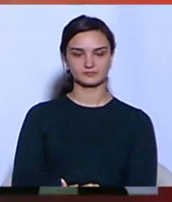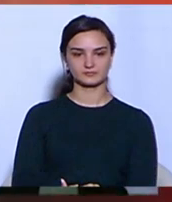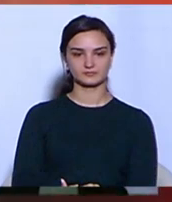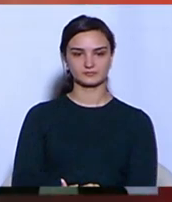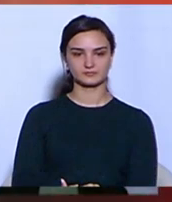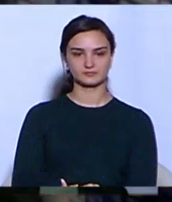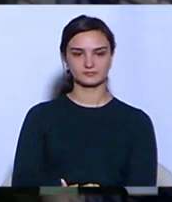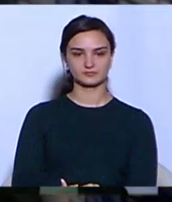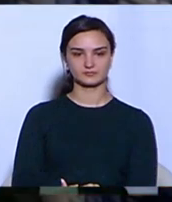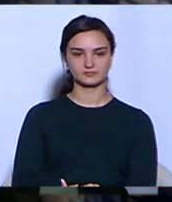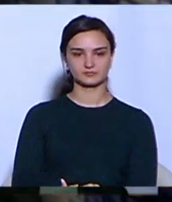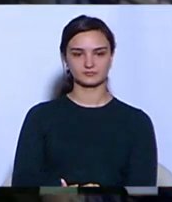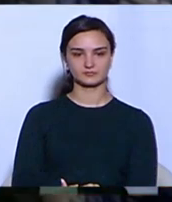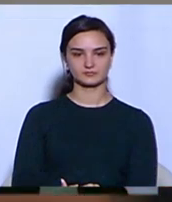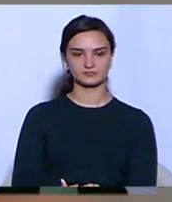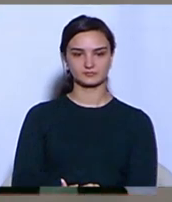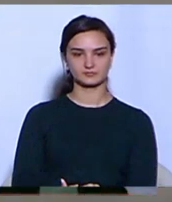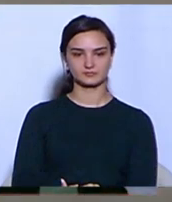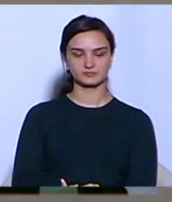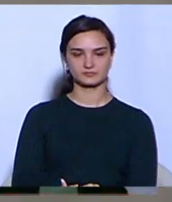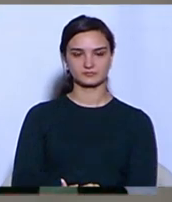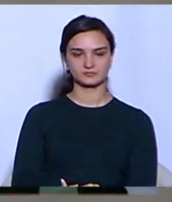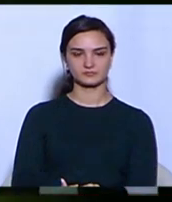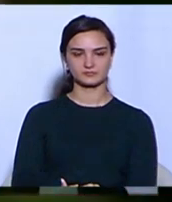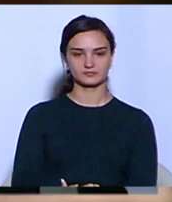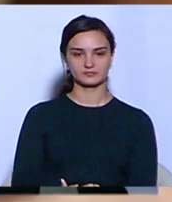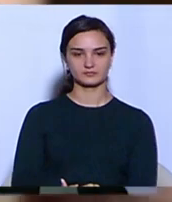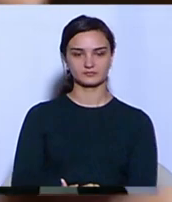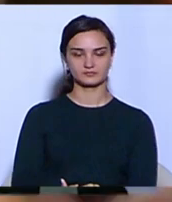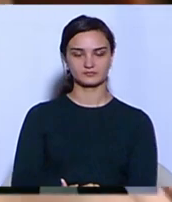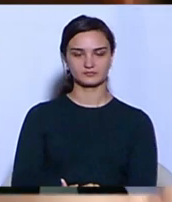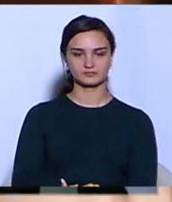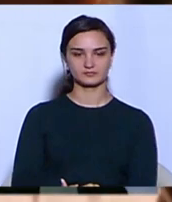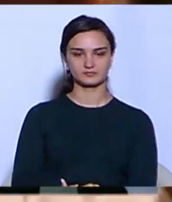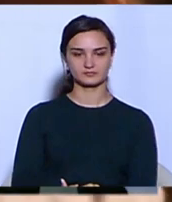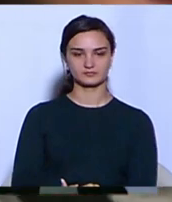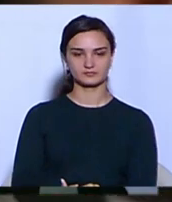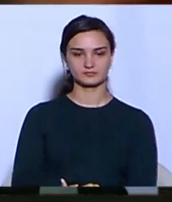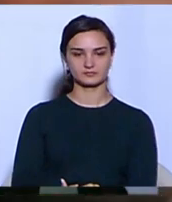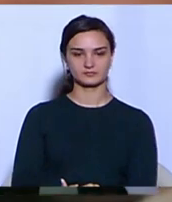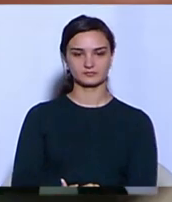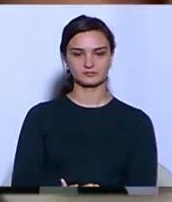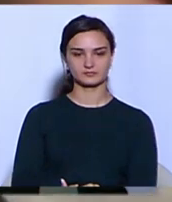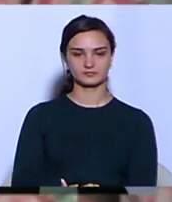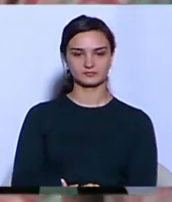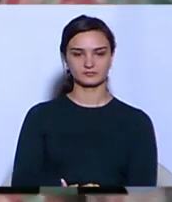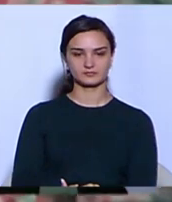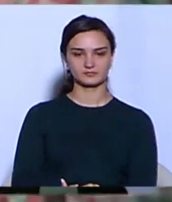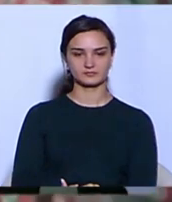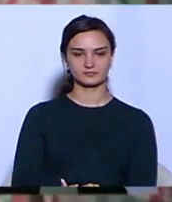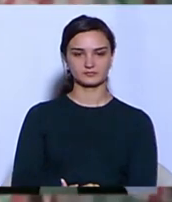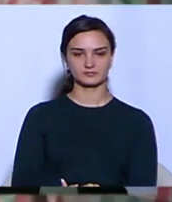Chemi shuli samqaros garashe sva adamiani vikneba. Me Miriam is deda. Chemi shuli